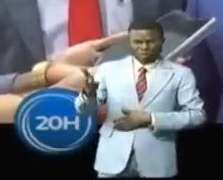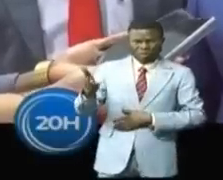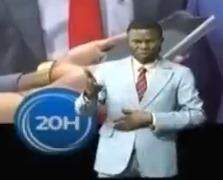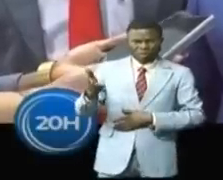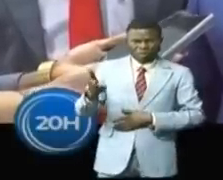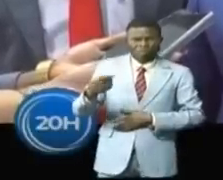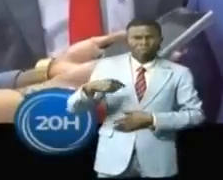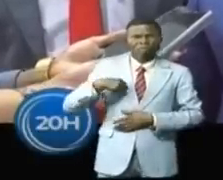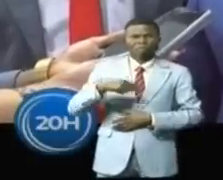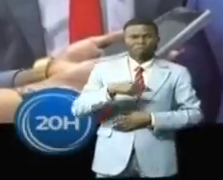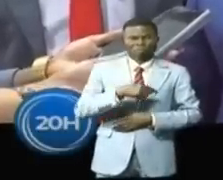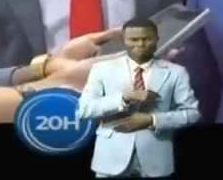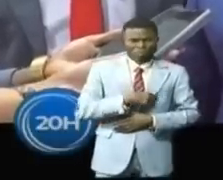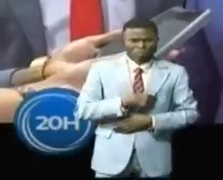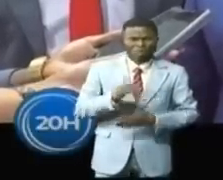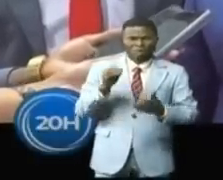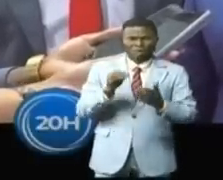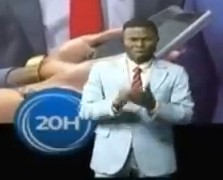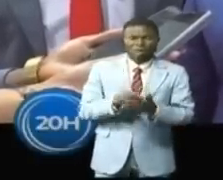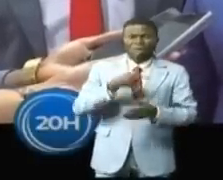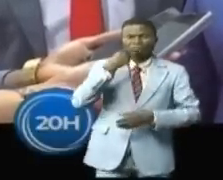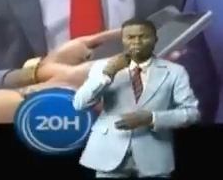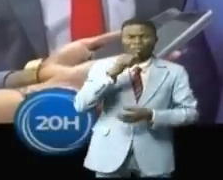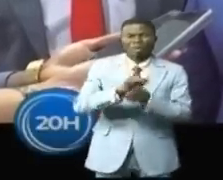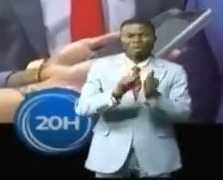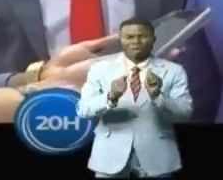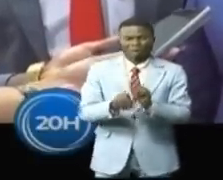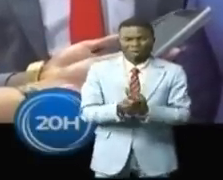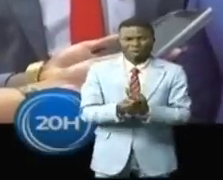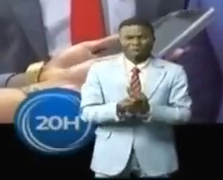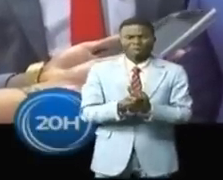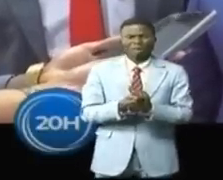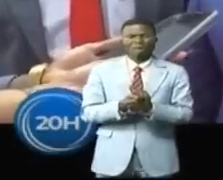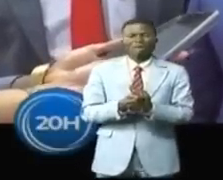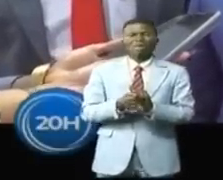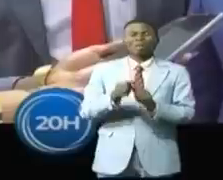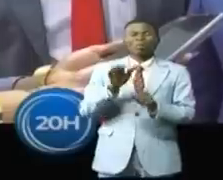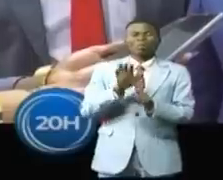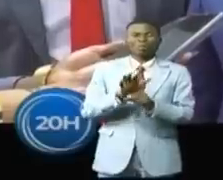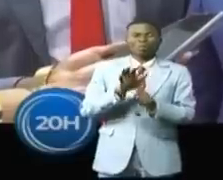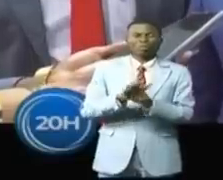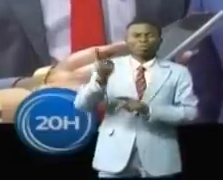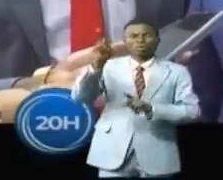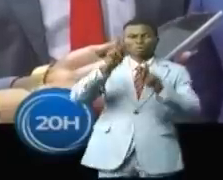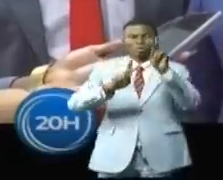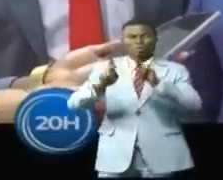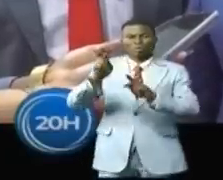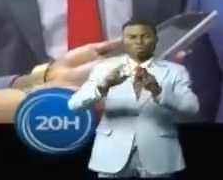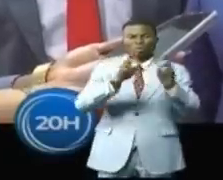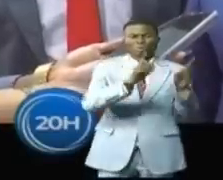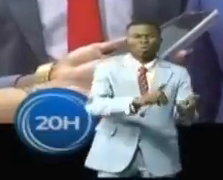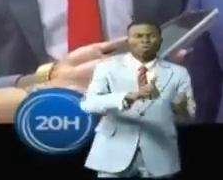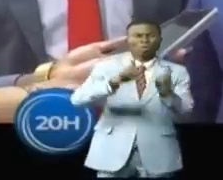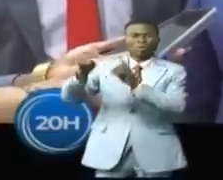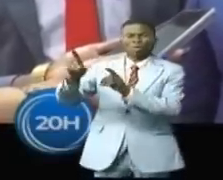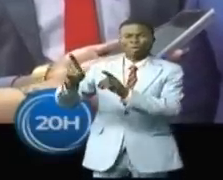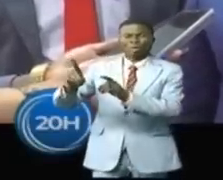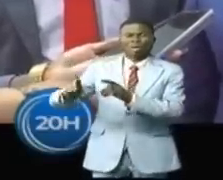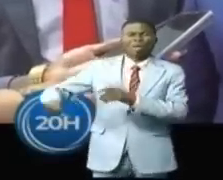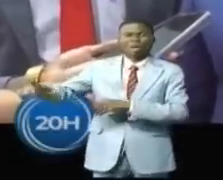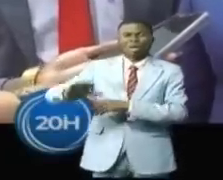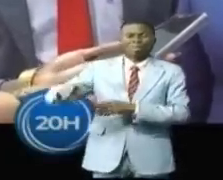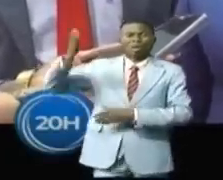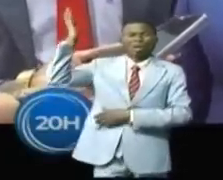Et nous avons également évoqué le fait qu'il y a des populations qui se sont déplacées vers les pays voisins en